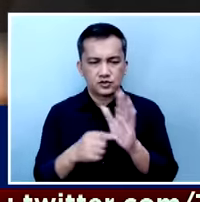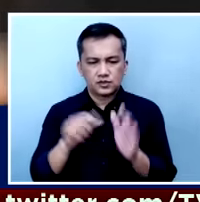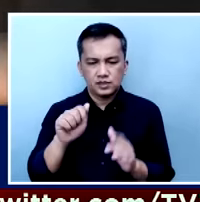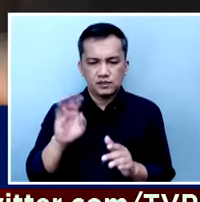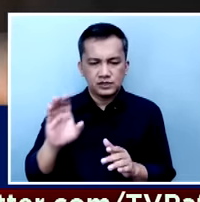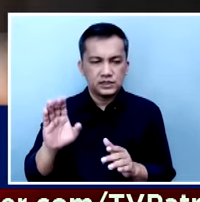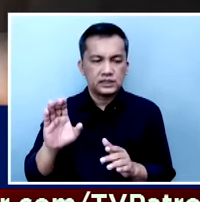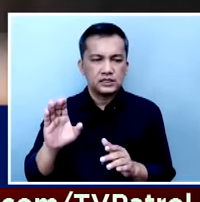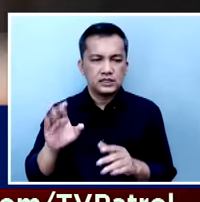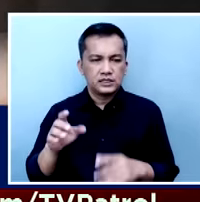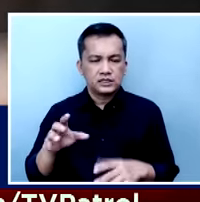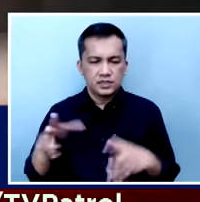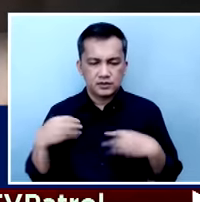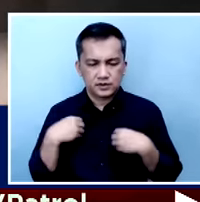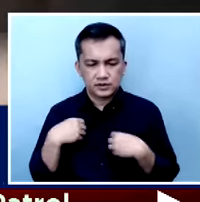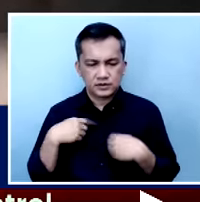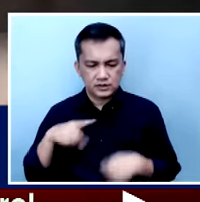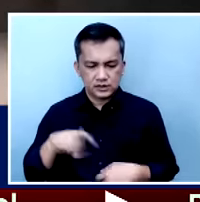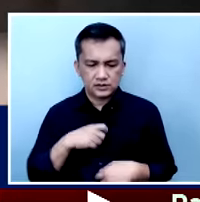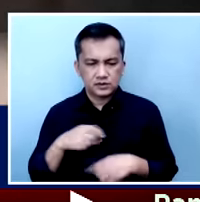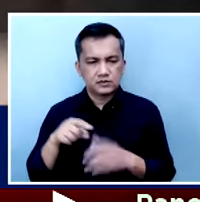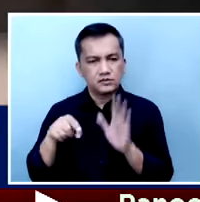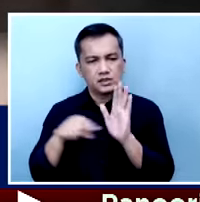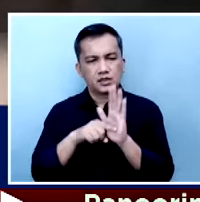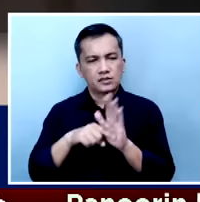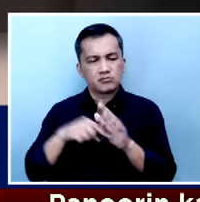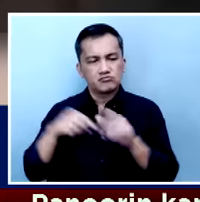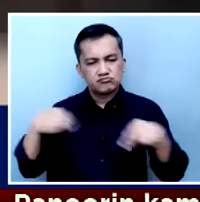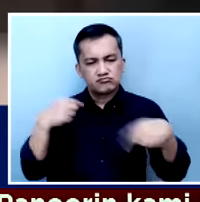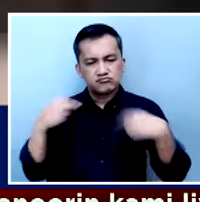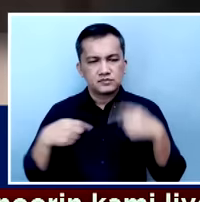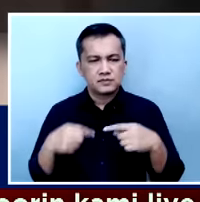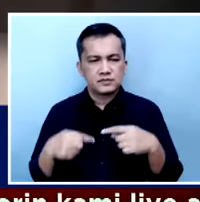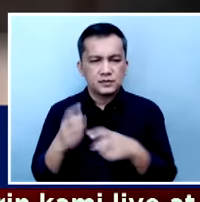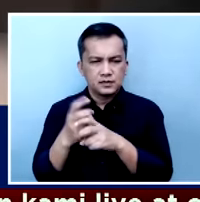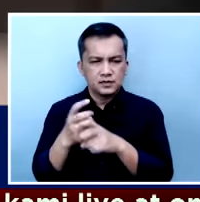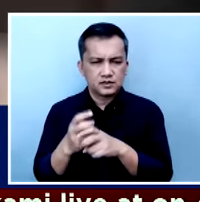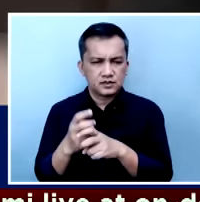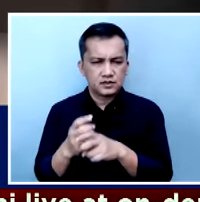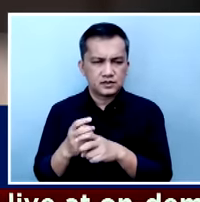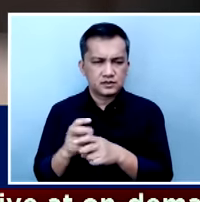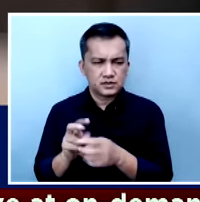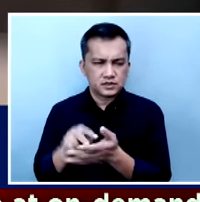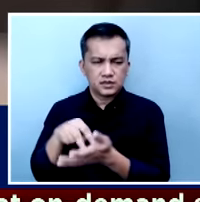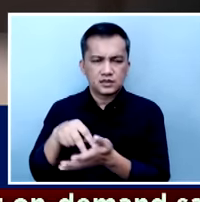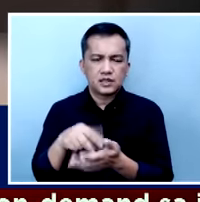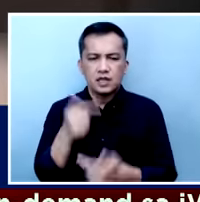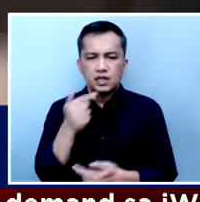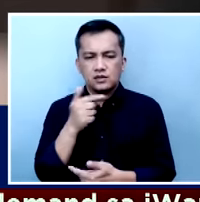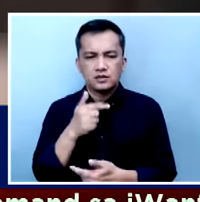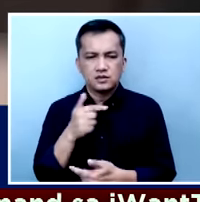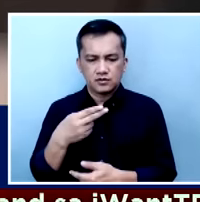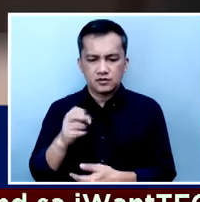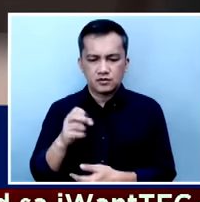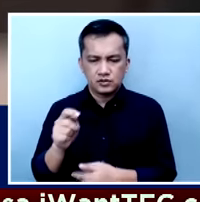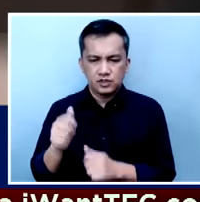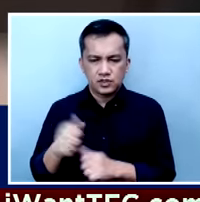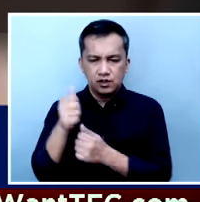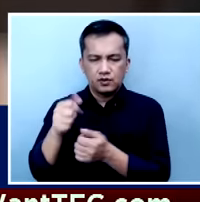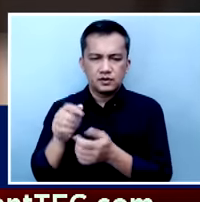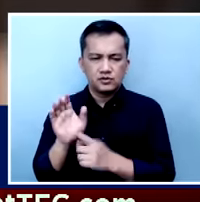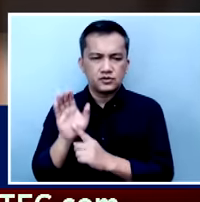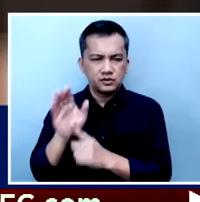Jokoy na nasaktan siya sa mga negatibong pula sa kanya. Napakahirap niya para sa isang stand-up comedian na mag-host ng isang award show